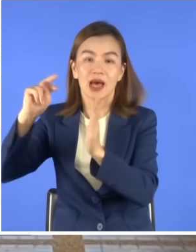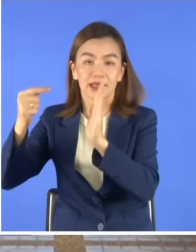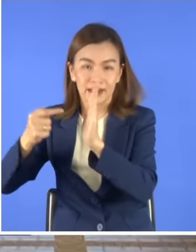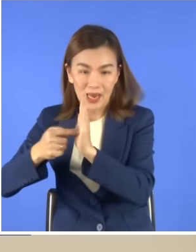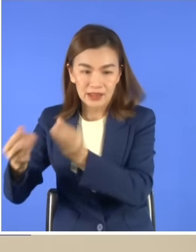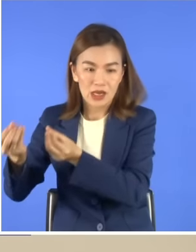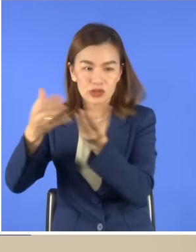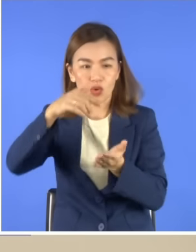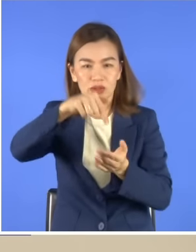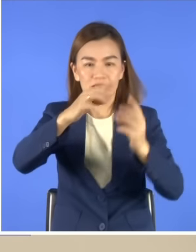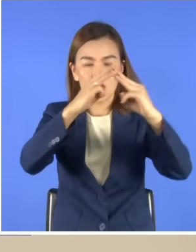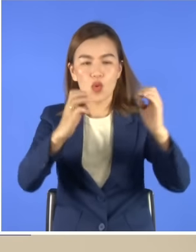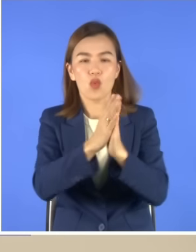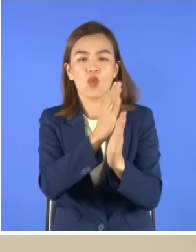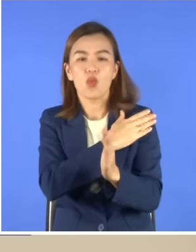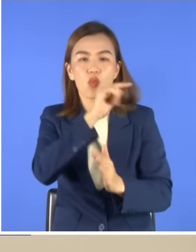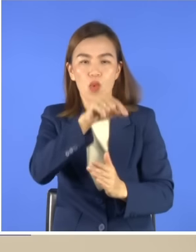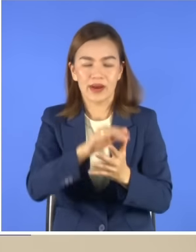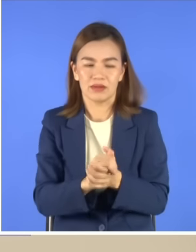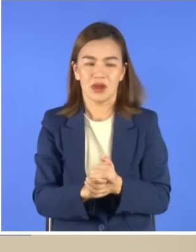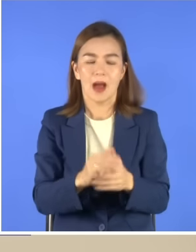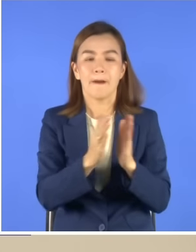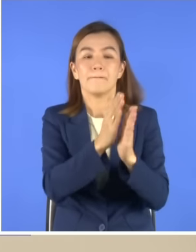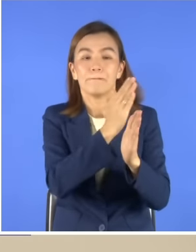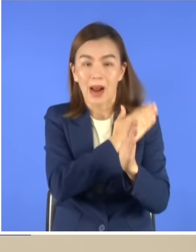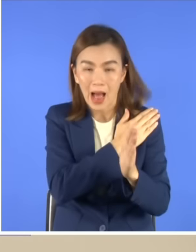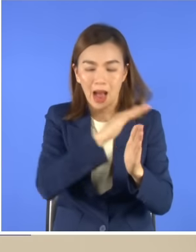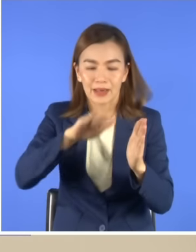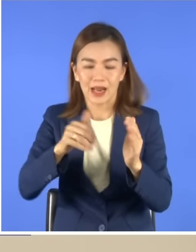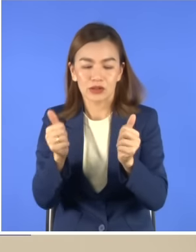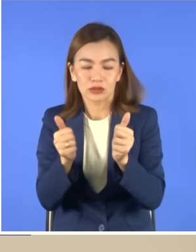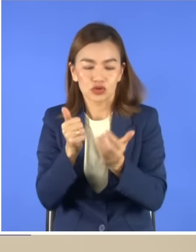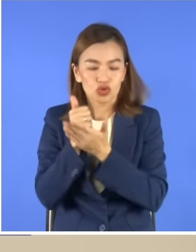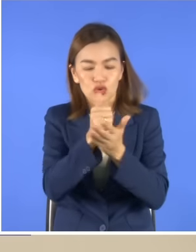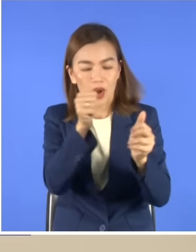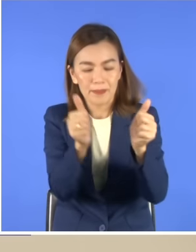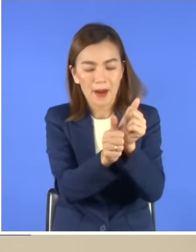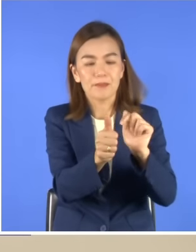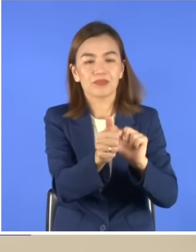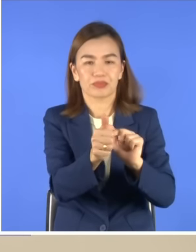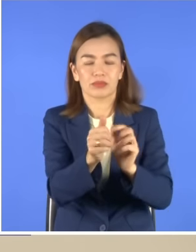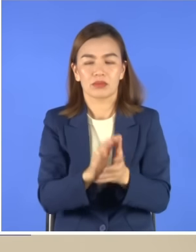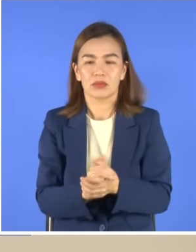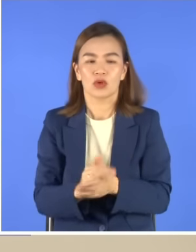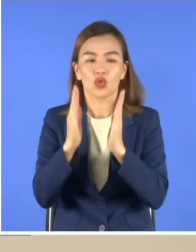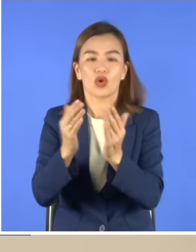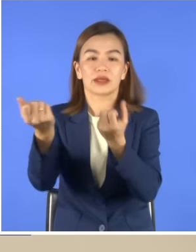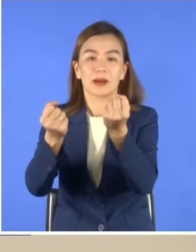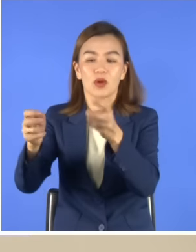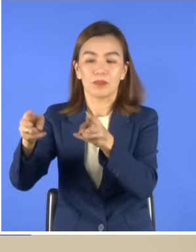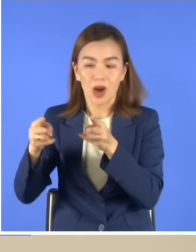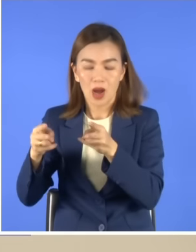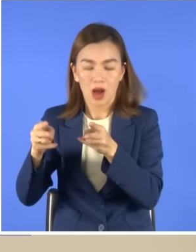ที่วัดแห่งนี้เด็กวัดบ้างพระบ้างนายเป้เนี่ยค่ะก็ถูกจับกุมนายเป้พอจับได้ถู